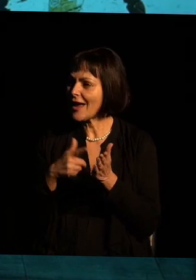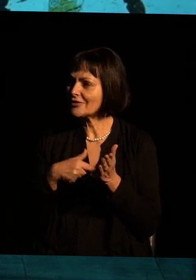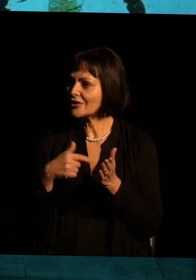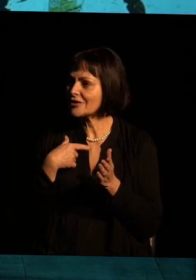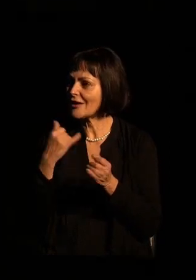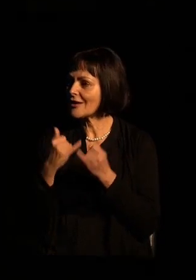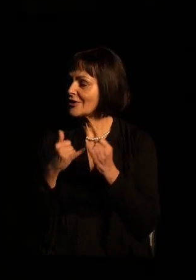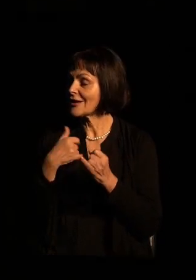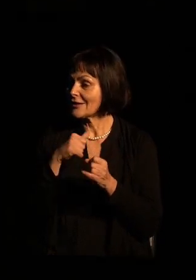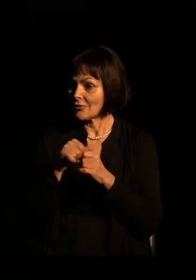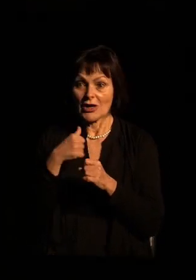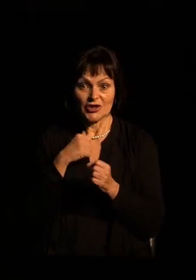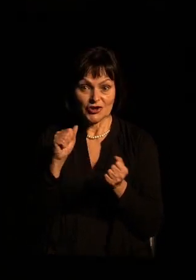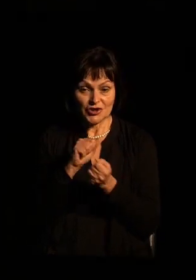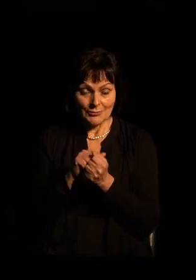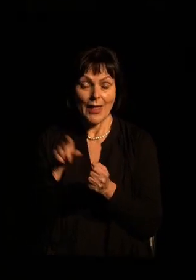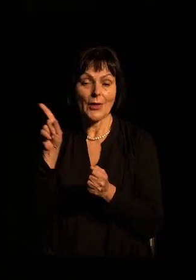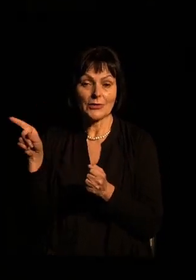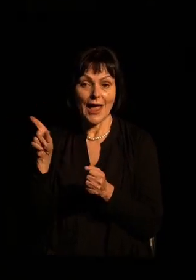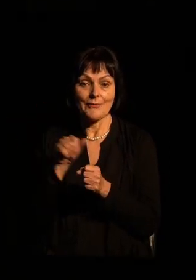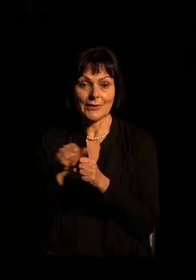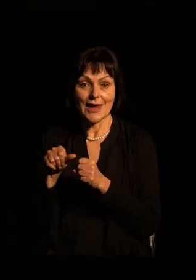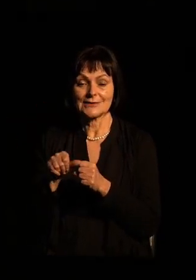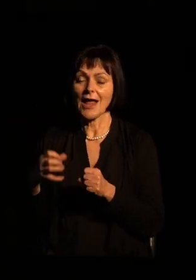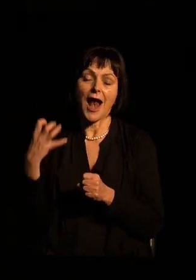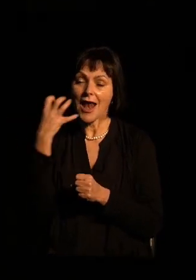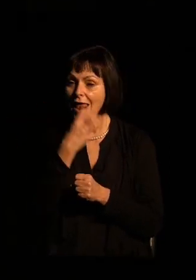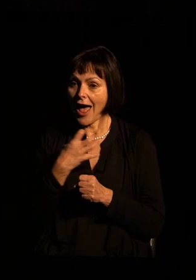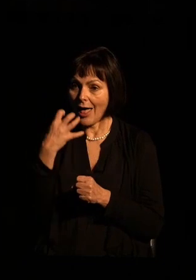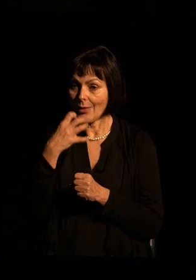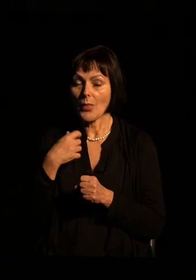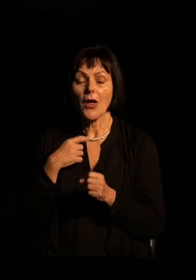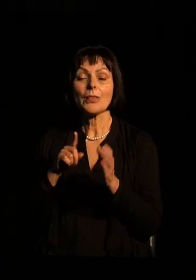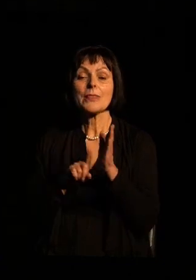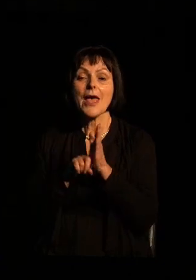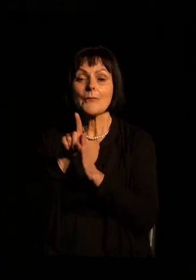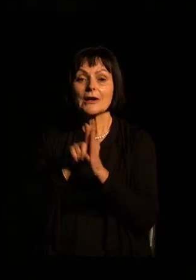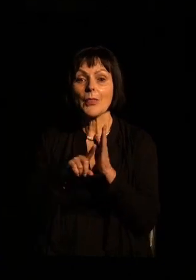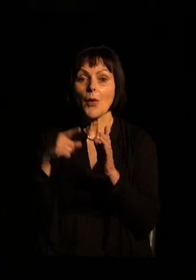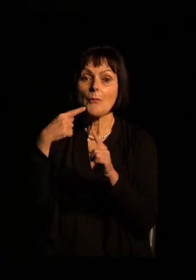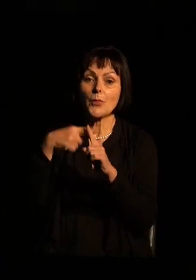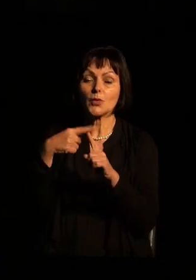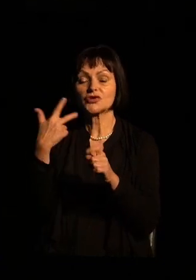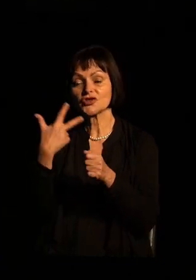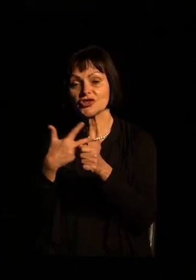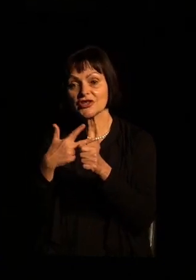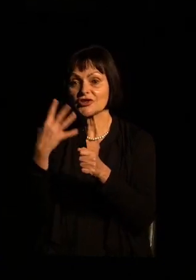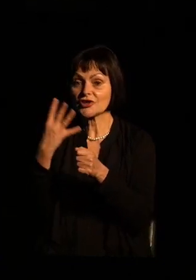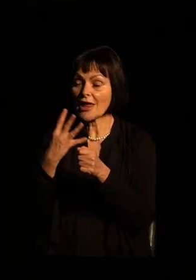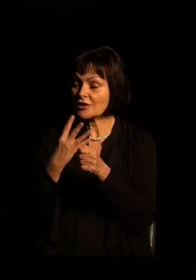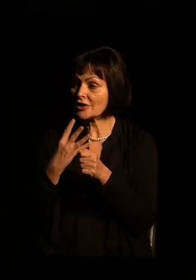wtedy, kiedy my jesteśmy, u nas jest zima, a tam jest akurat pełnia lata, to temperatura między plus 30 a plus